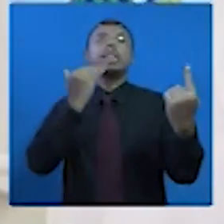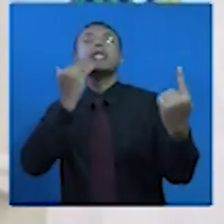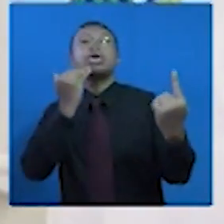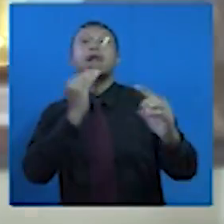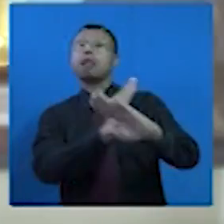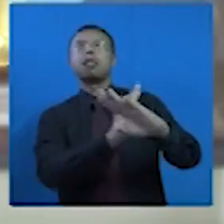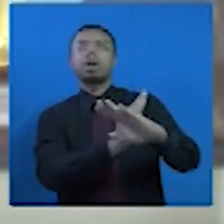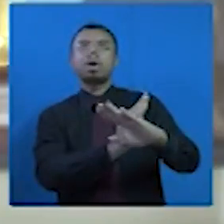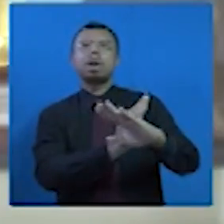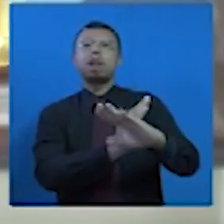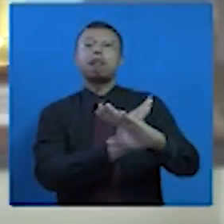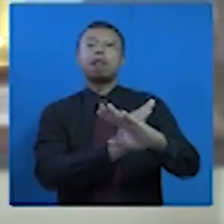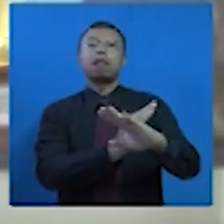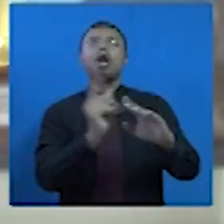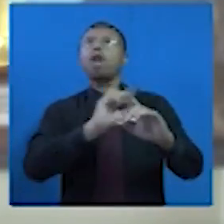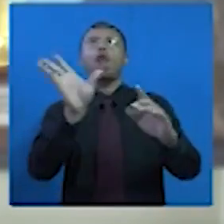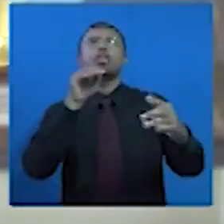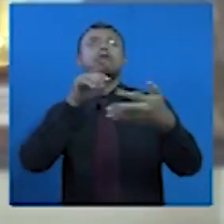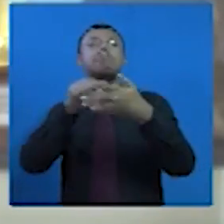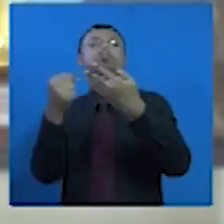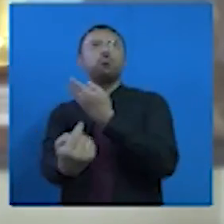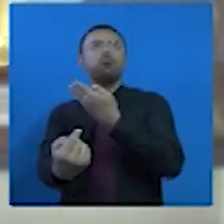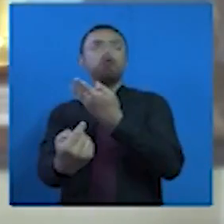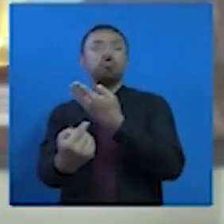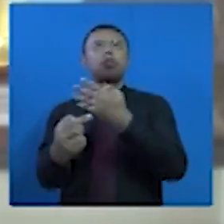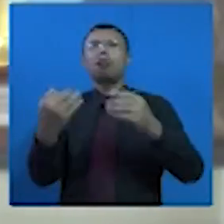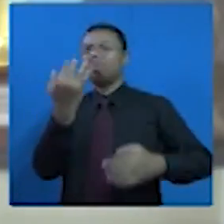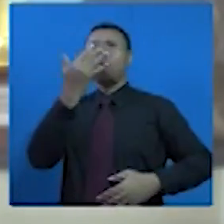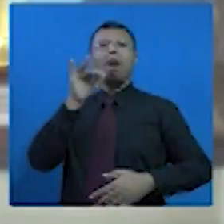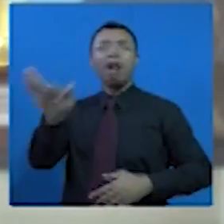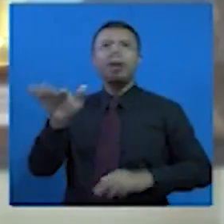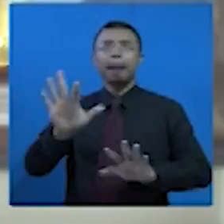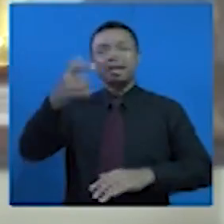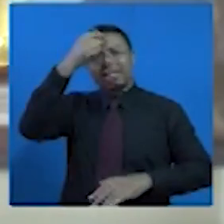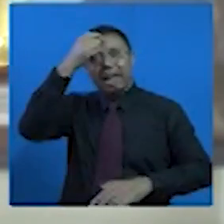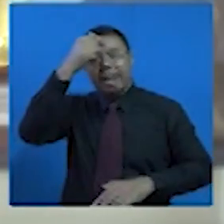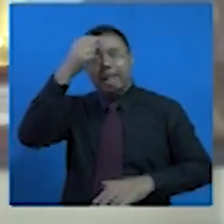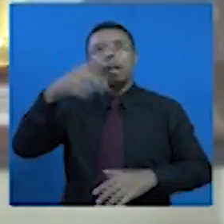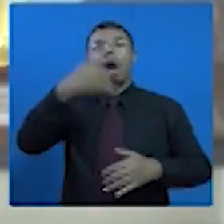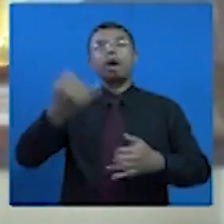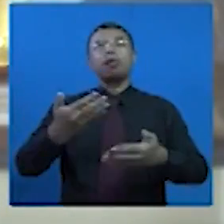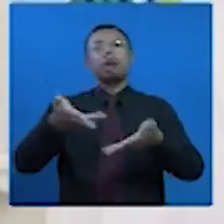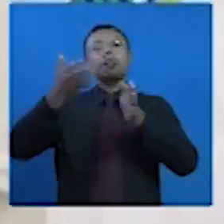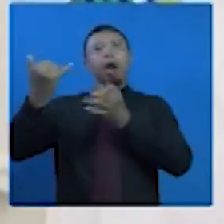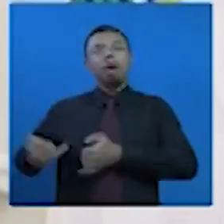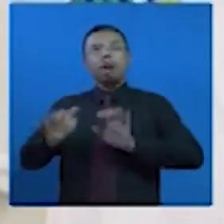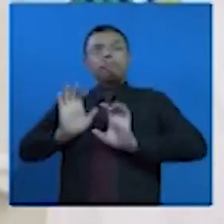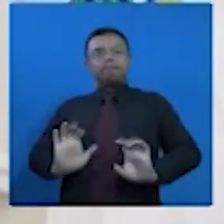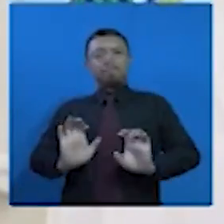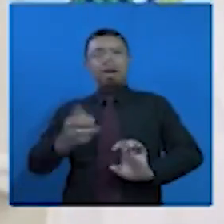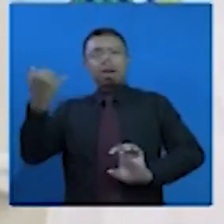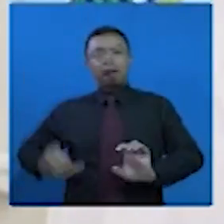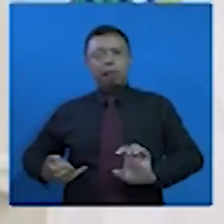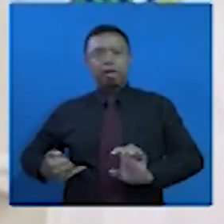dengan baik dari terpana lolos terjadi penularan terjadi orang sakit dikirim ke pertahanan belakang jadi